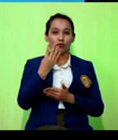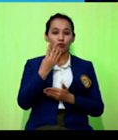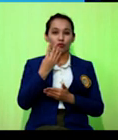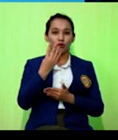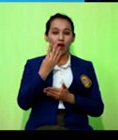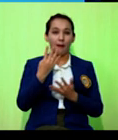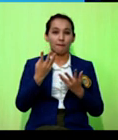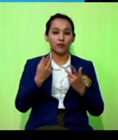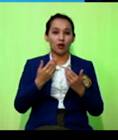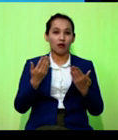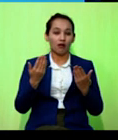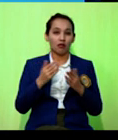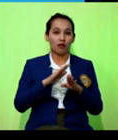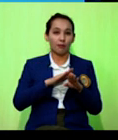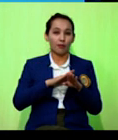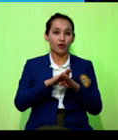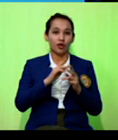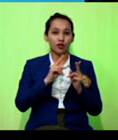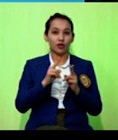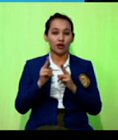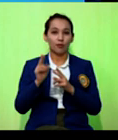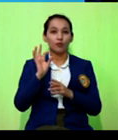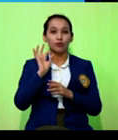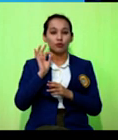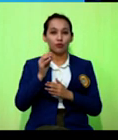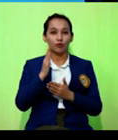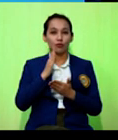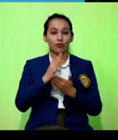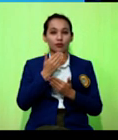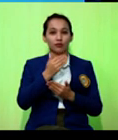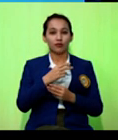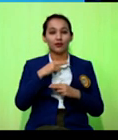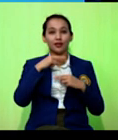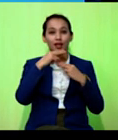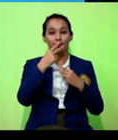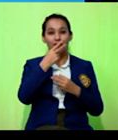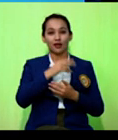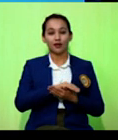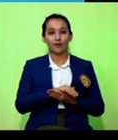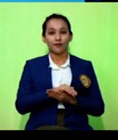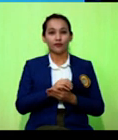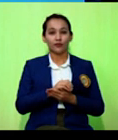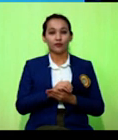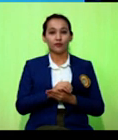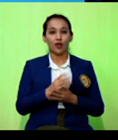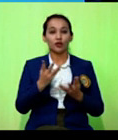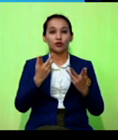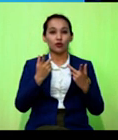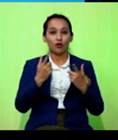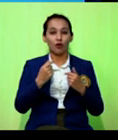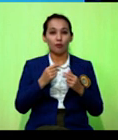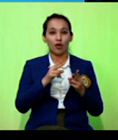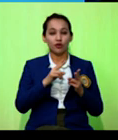birida amallarni bajarish tartibi to'g'ri belgilangan? Diqqat qiling, amallar tartibini